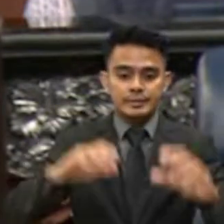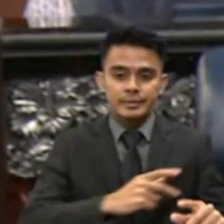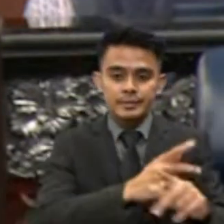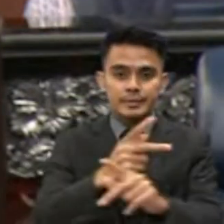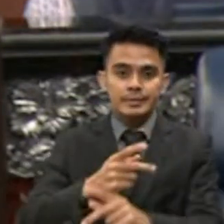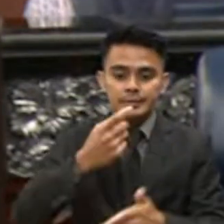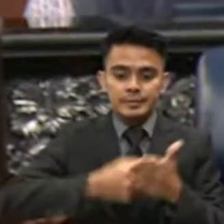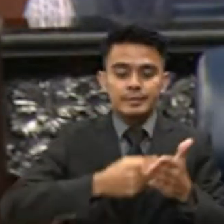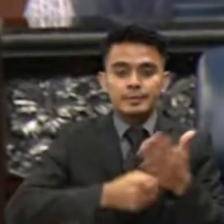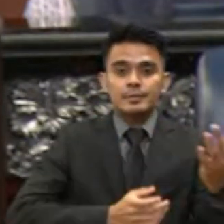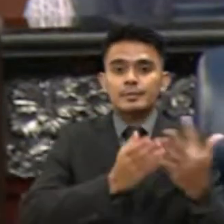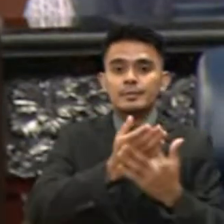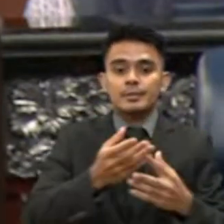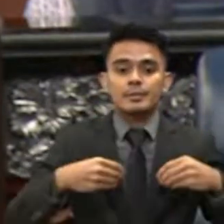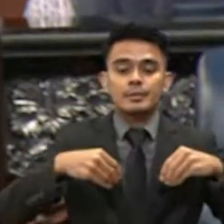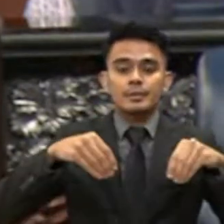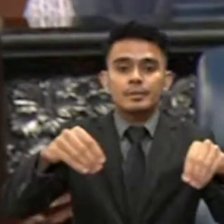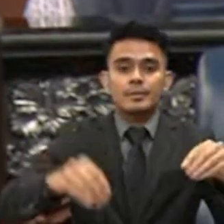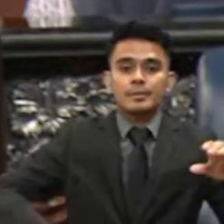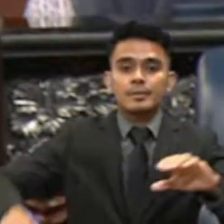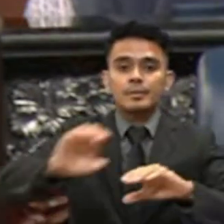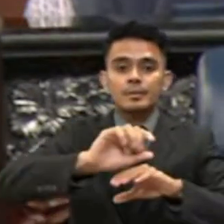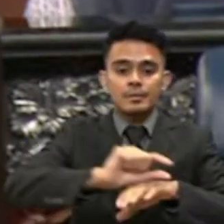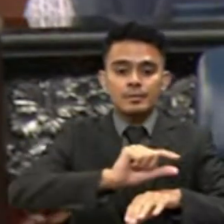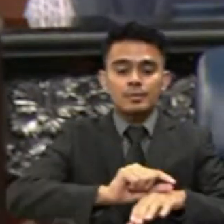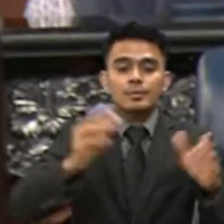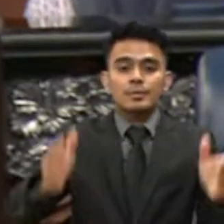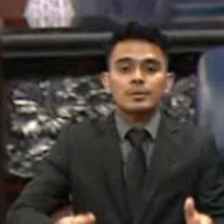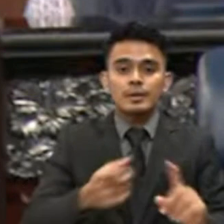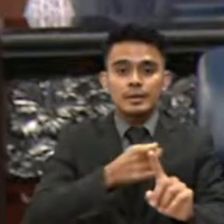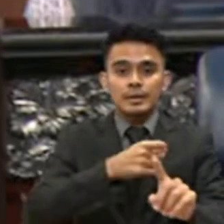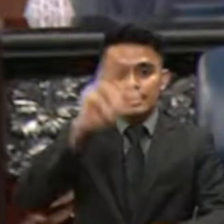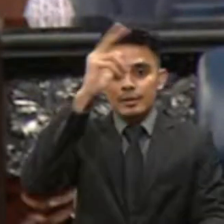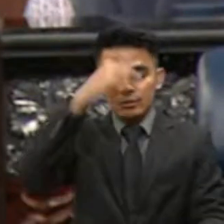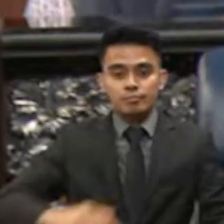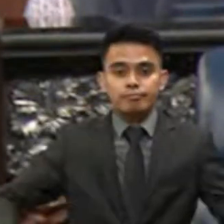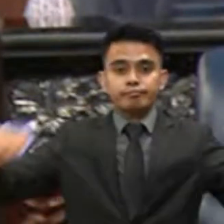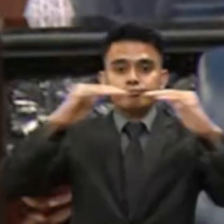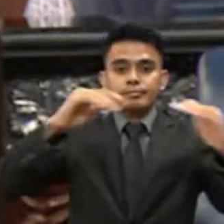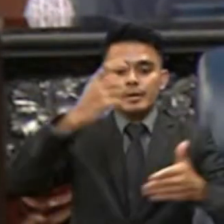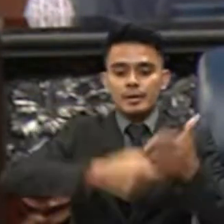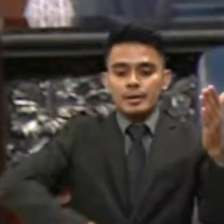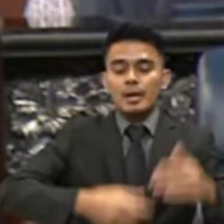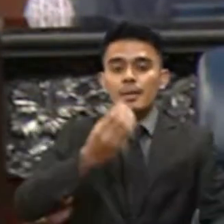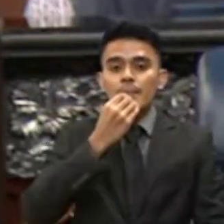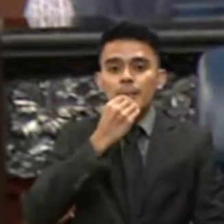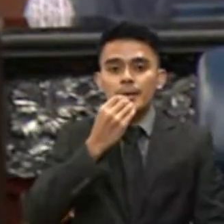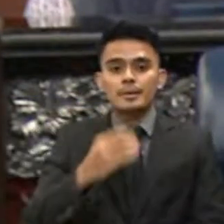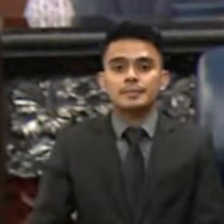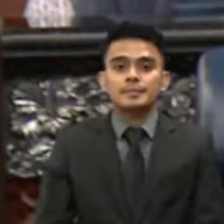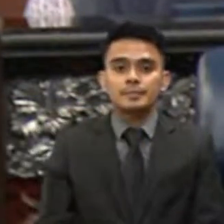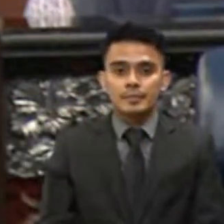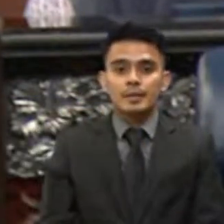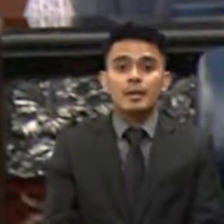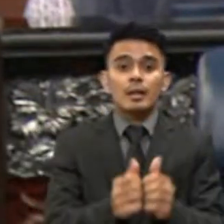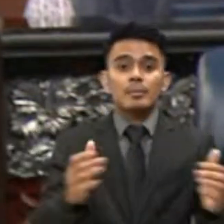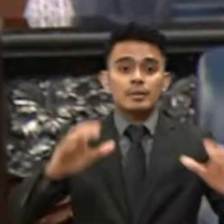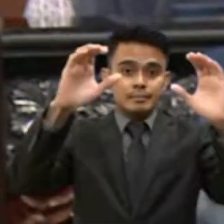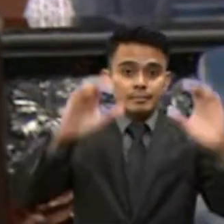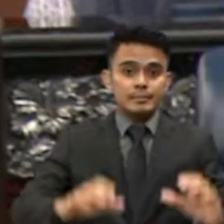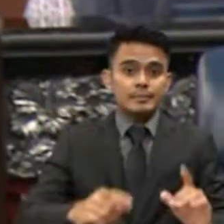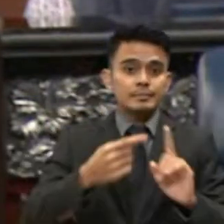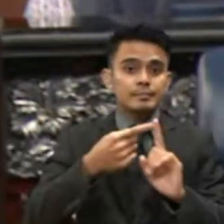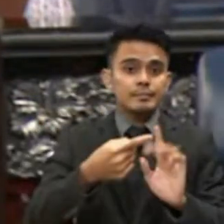khususnya melalui pemberian subsidi ke penggunaan oleh kerajaan bagi mengimbangi kenaikan harga makanan tanpa langkah yang